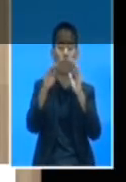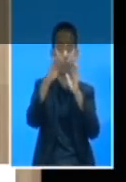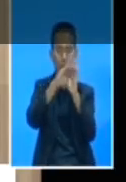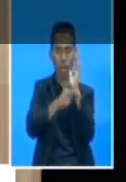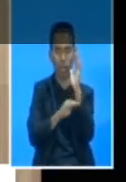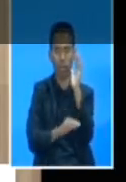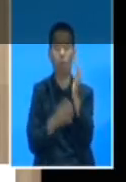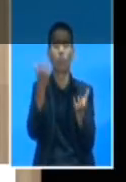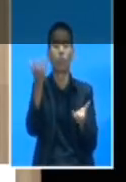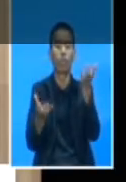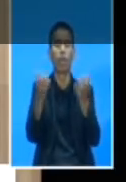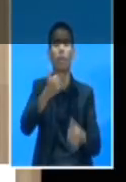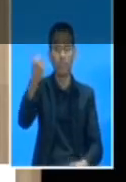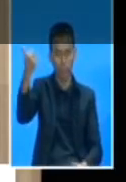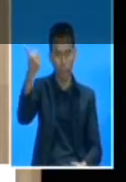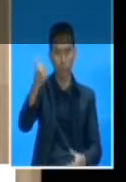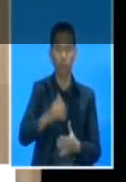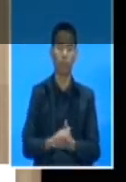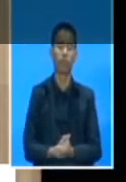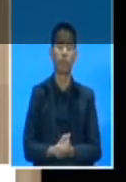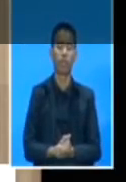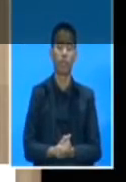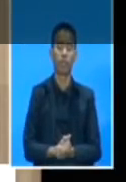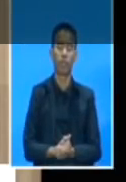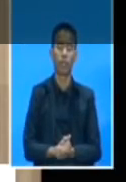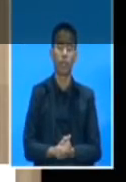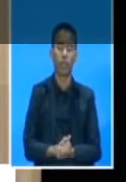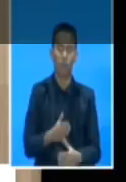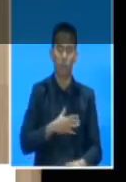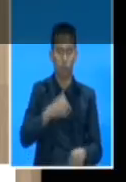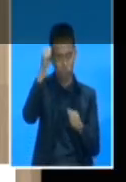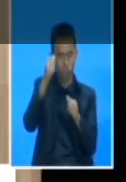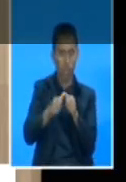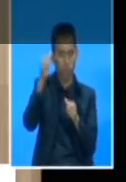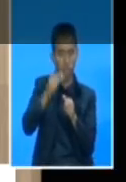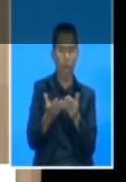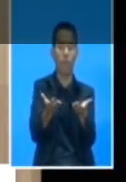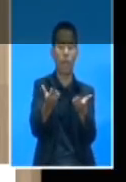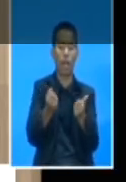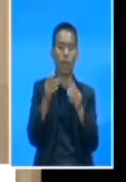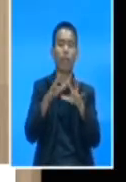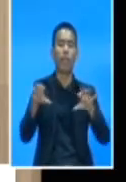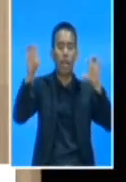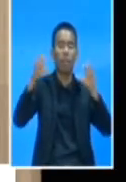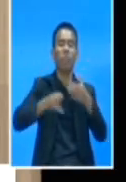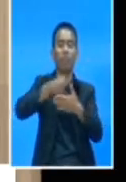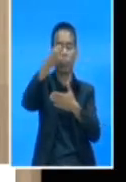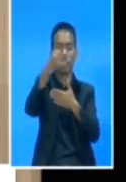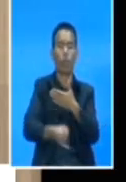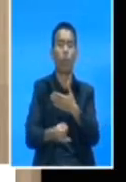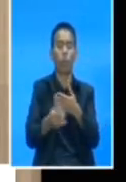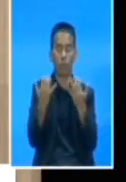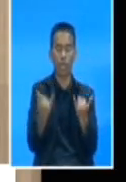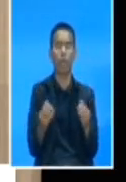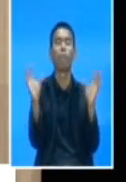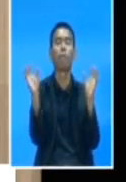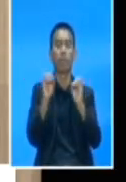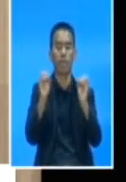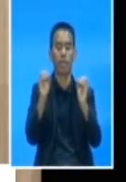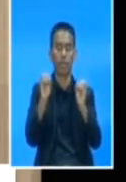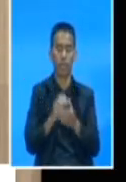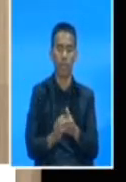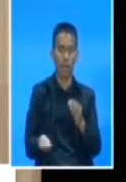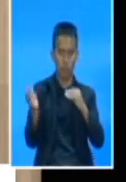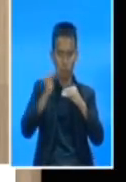ธรรมอื่นผมท่องตรงนี้ตั้งแต่รับราชการจนจบครับยังไม่มีครับยังไม่